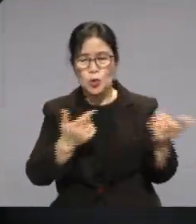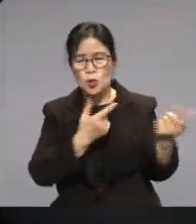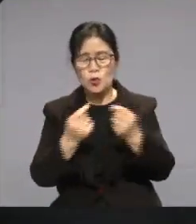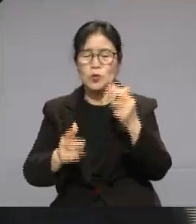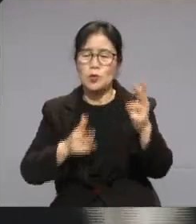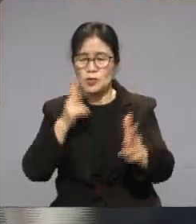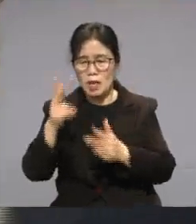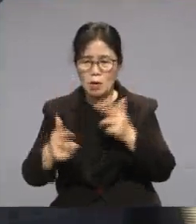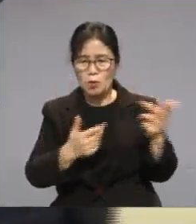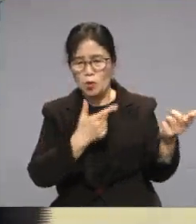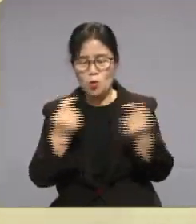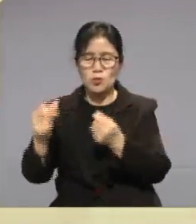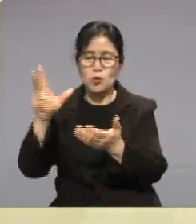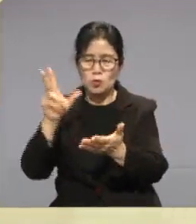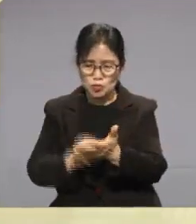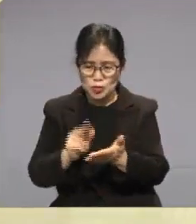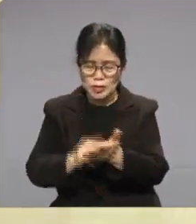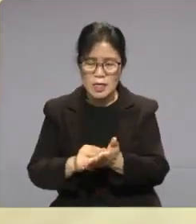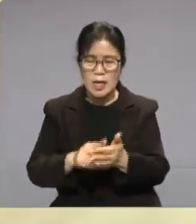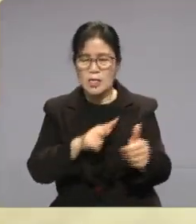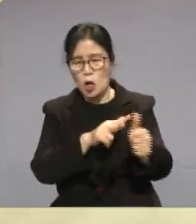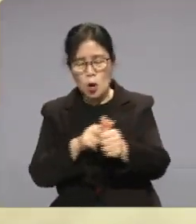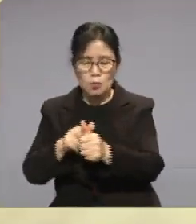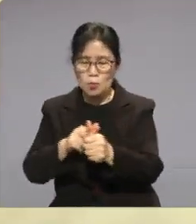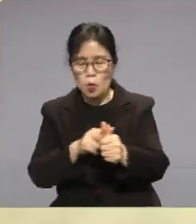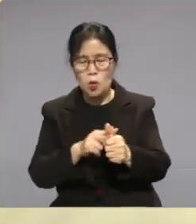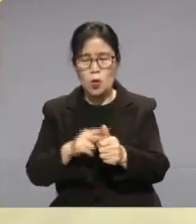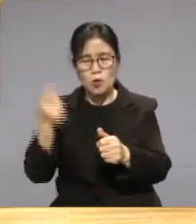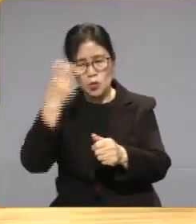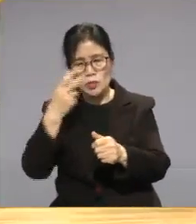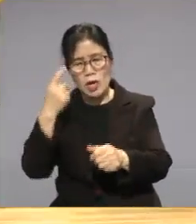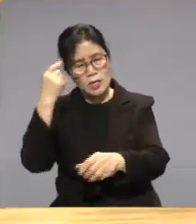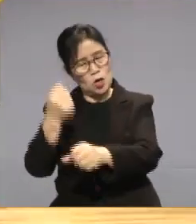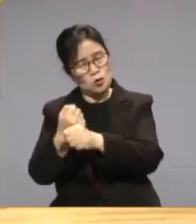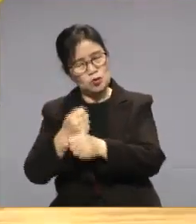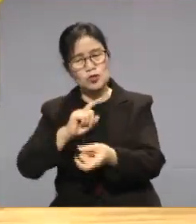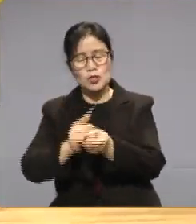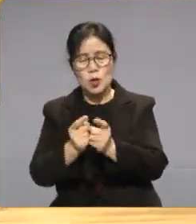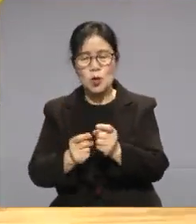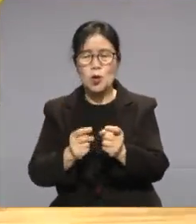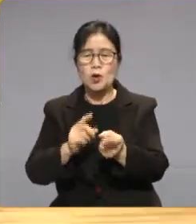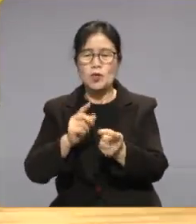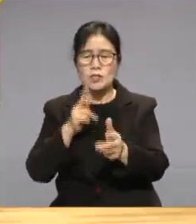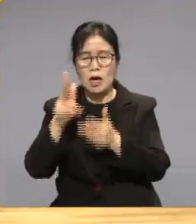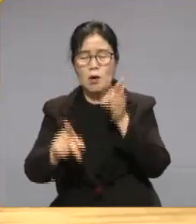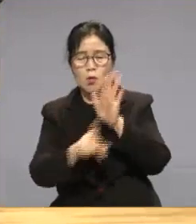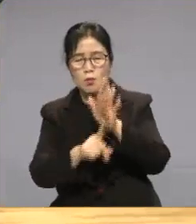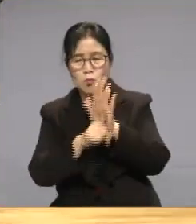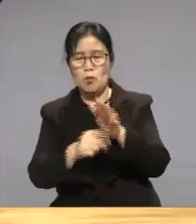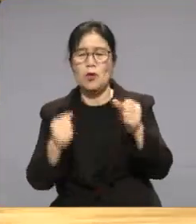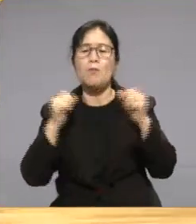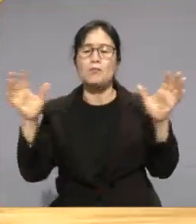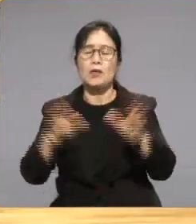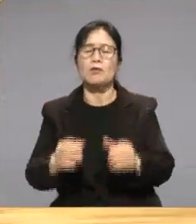추진, 공동현안에 대한 정보 공유와 조사연구, 상호사업 홍보 등에 협력하기로 했습니다.